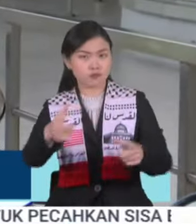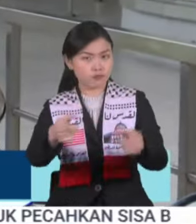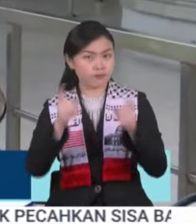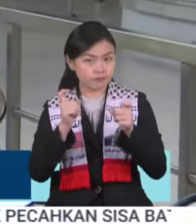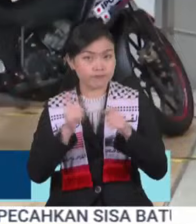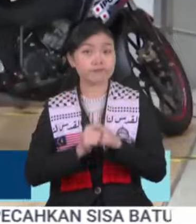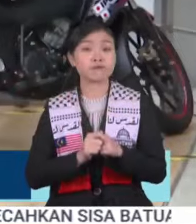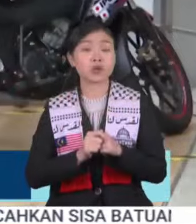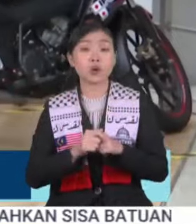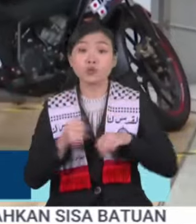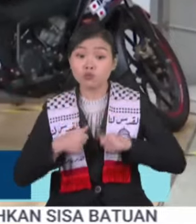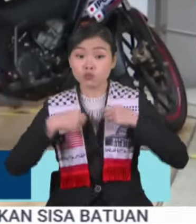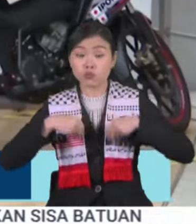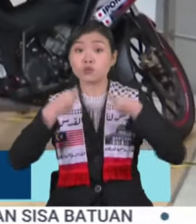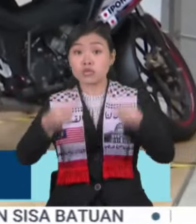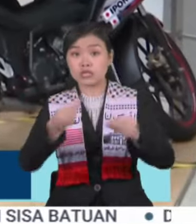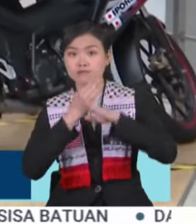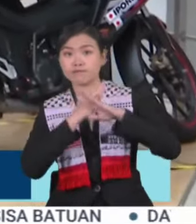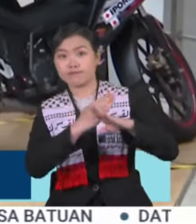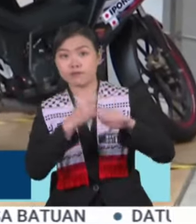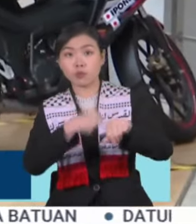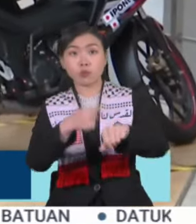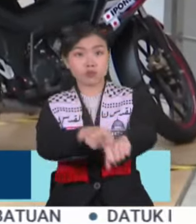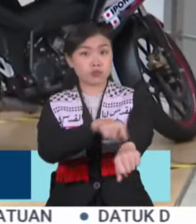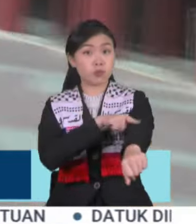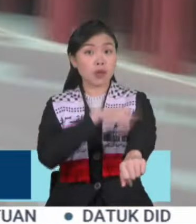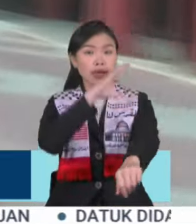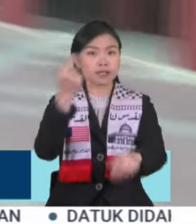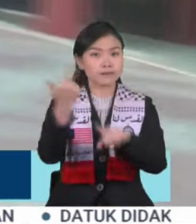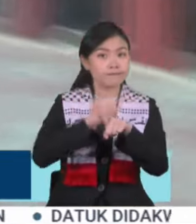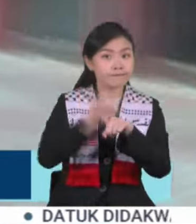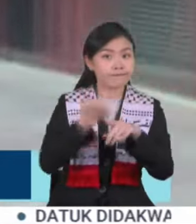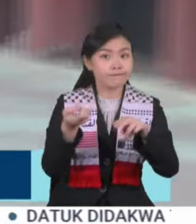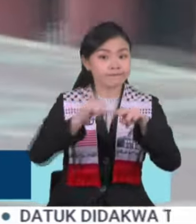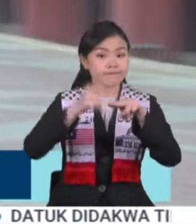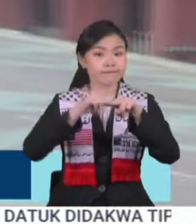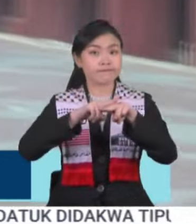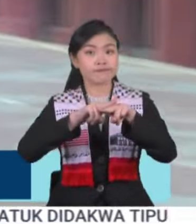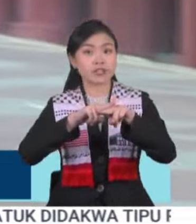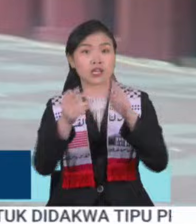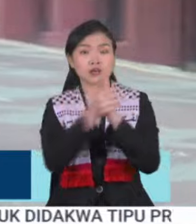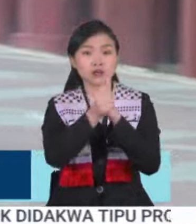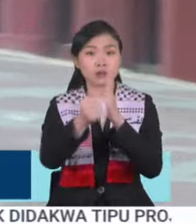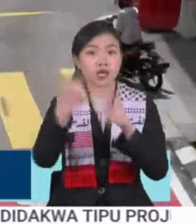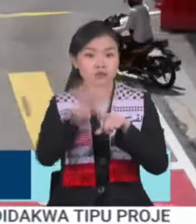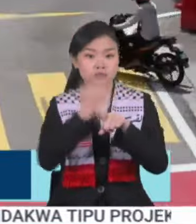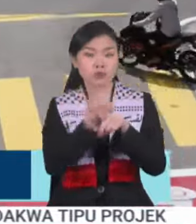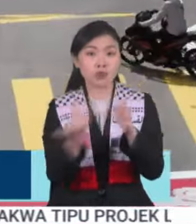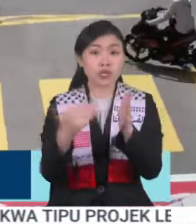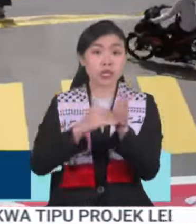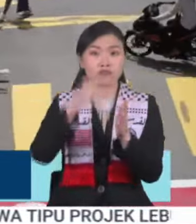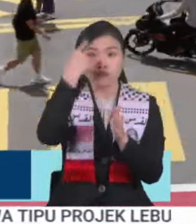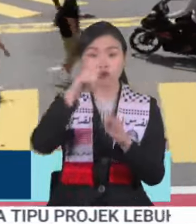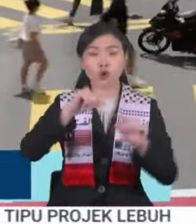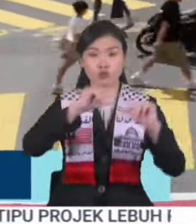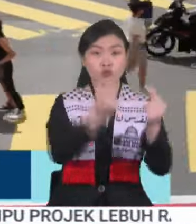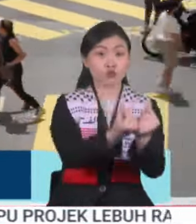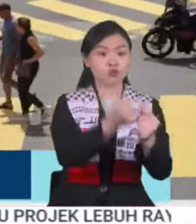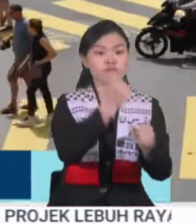disegerakan. Ia bagi memberi perlindungan jangka panjang serta latihan peningkatan kemahiran dan latihan semula kepada kumpulan